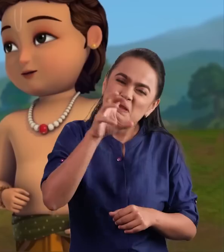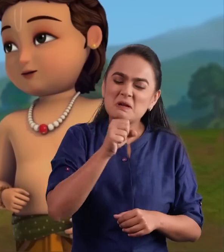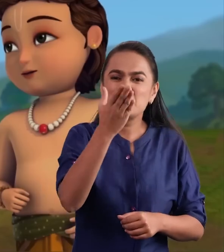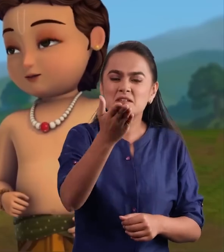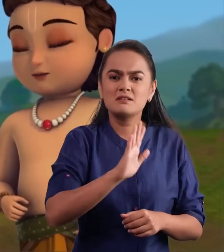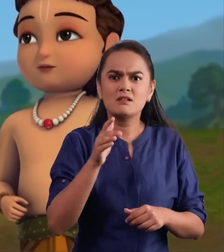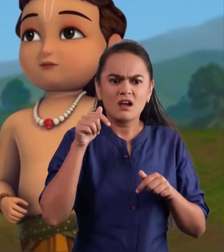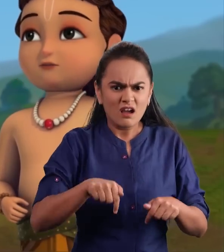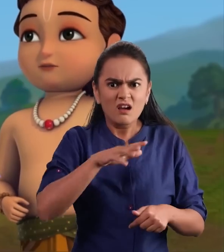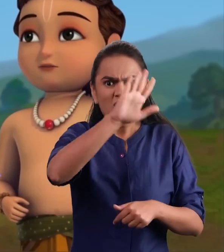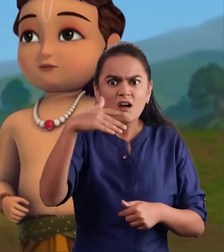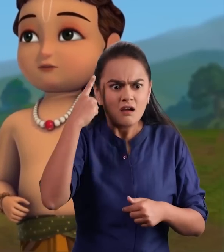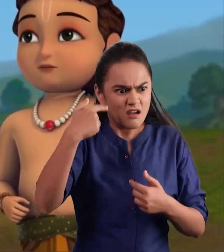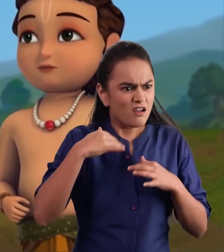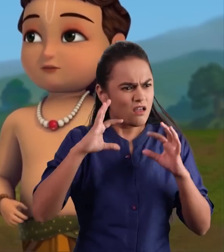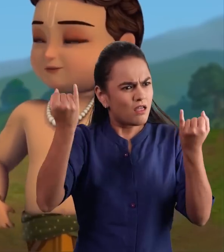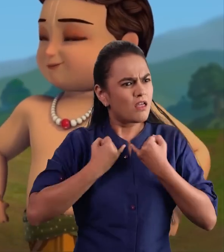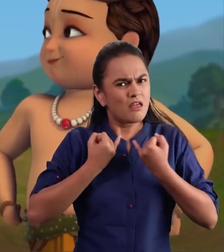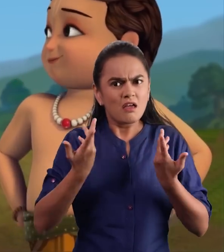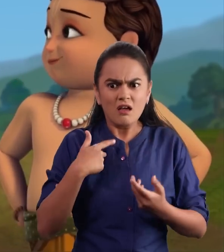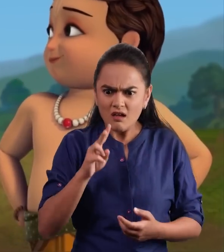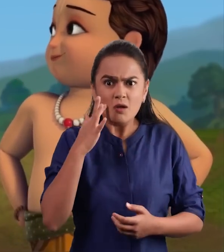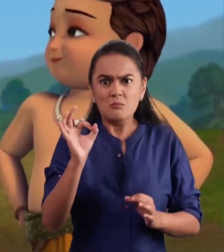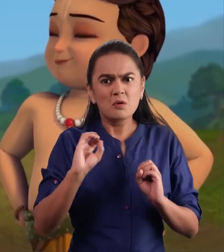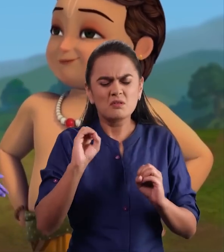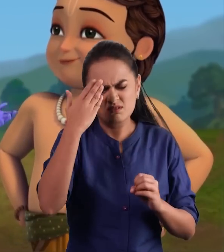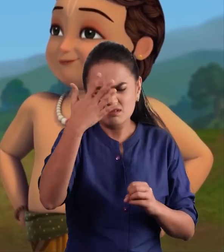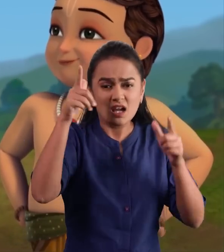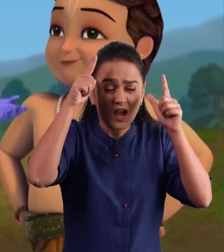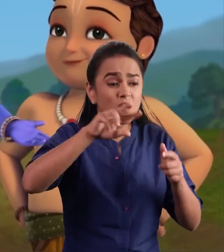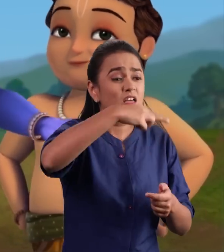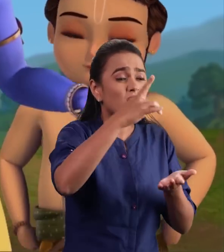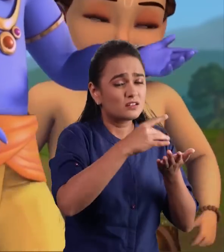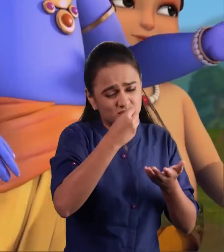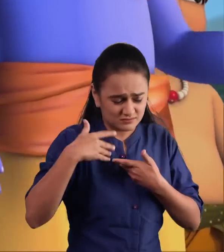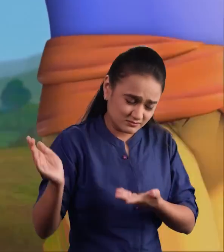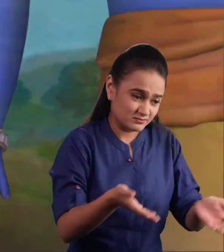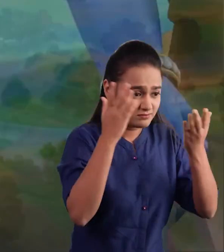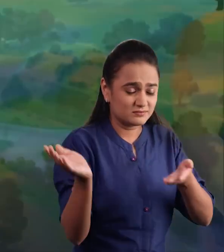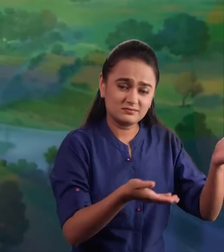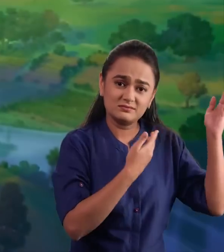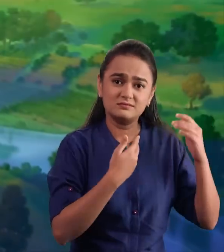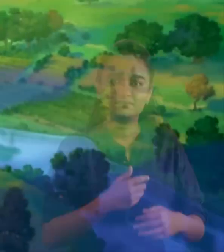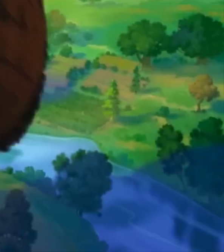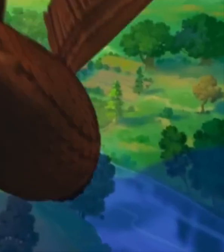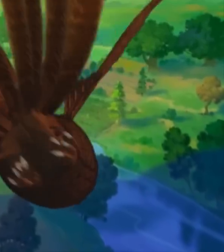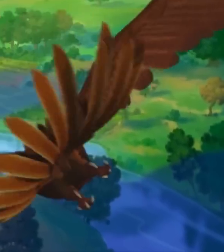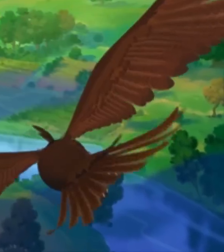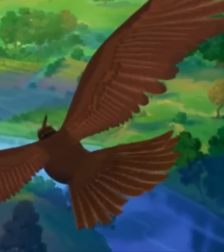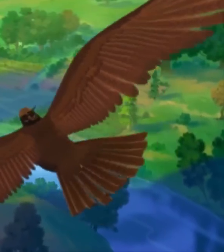कृष्णा माखन चोर। आजकल मेरी सज्जनता का कोई महत्व ही नहीं रह गया। चलो गायों को किसी और स्थान पर ले जाए।